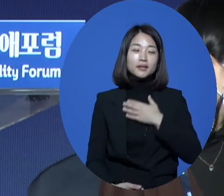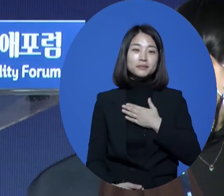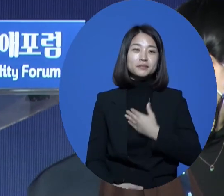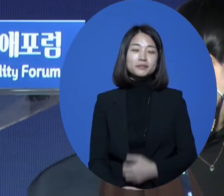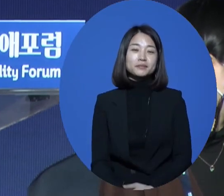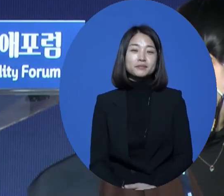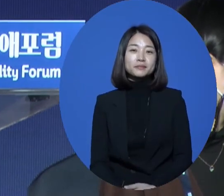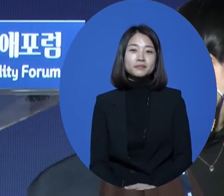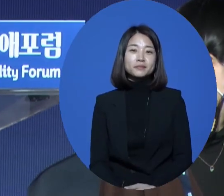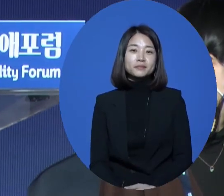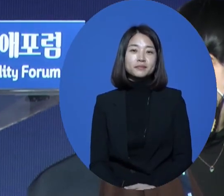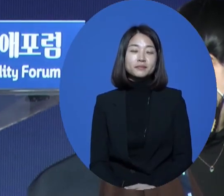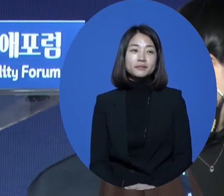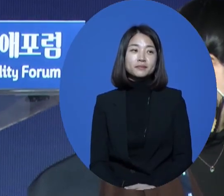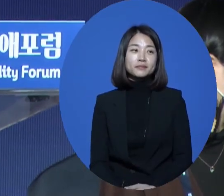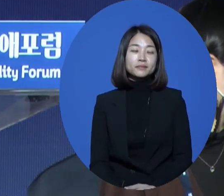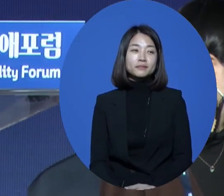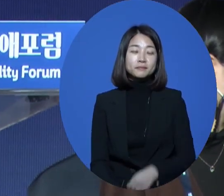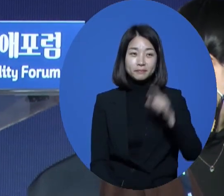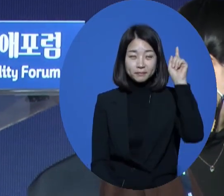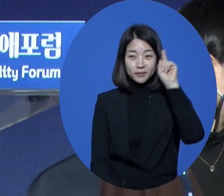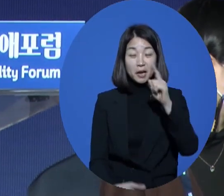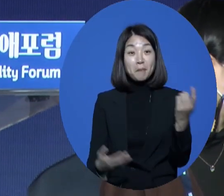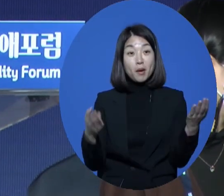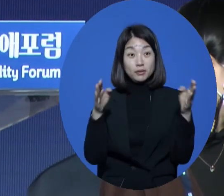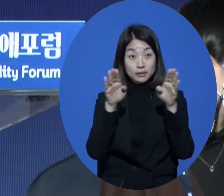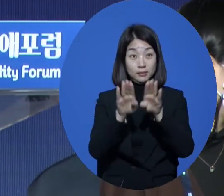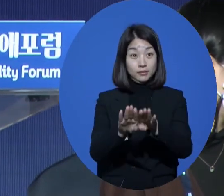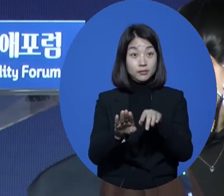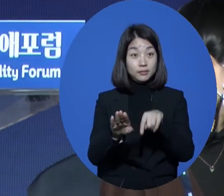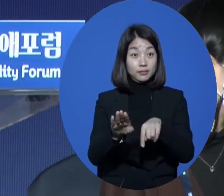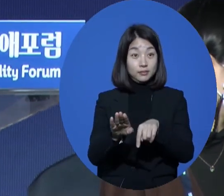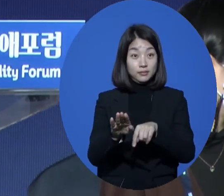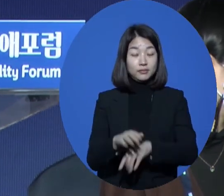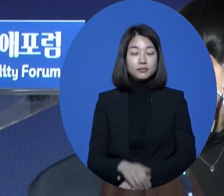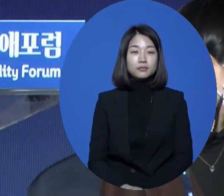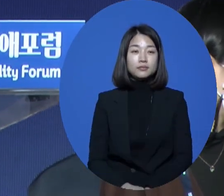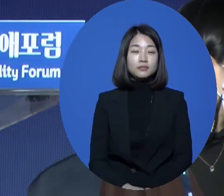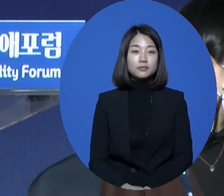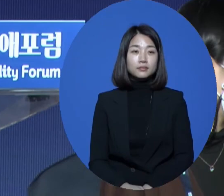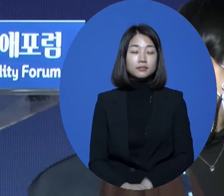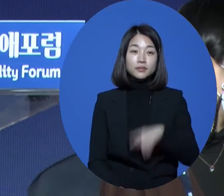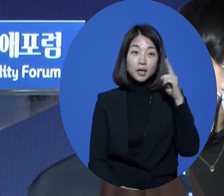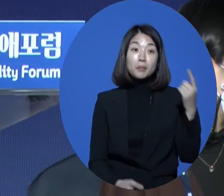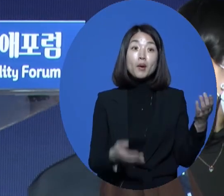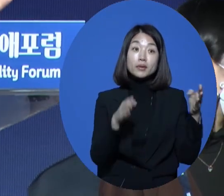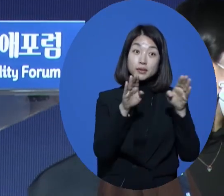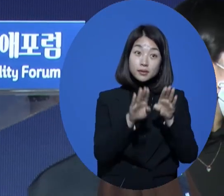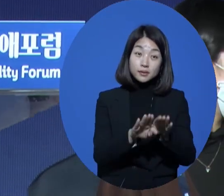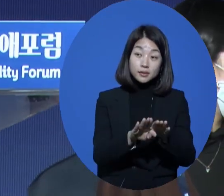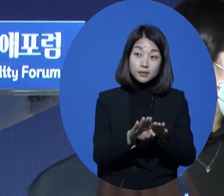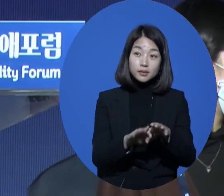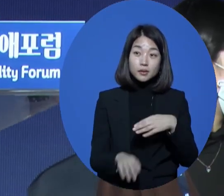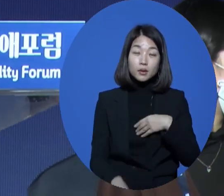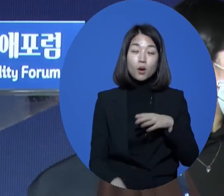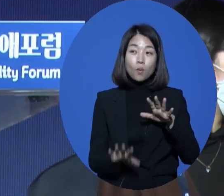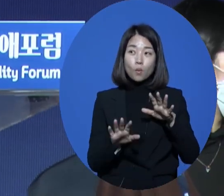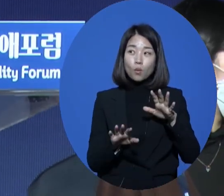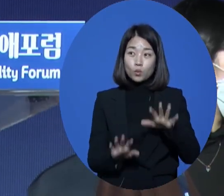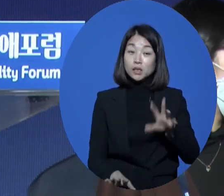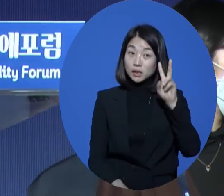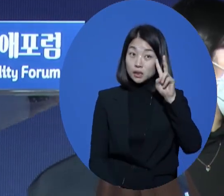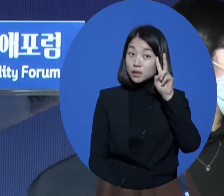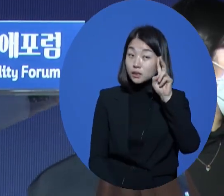기대합니다. 그리고 내일 폐회식이 또 있습니다. 내일 폐회식에는요, 평창포럼 이제 저희가 3회째를